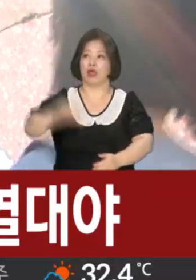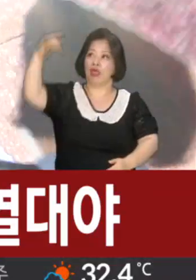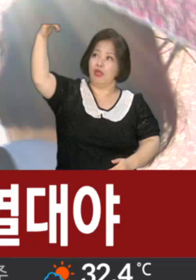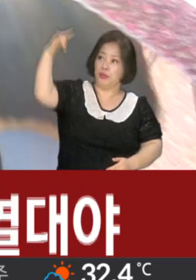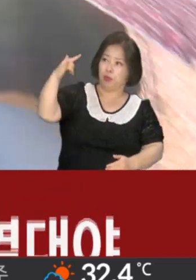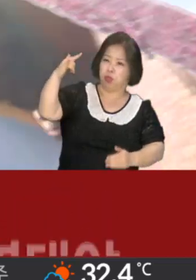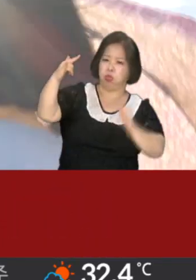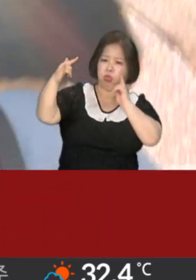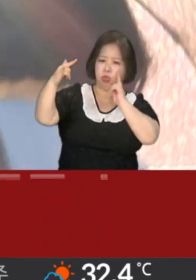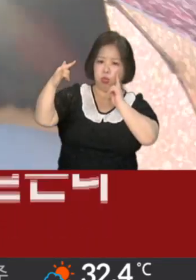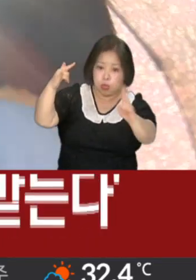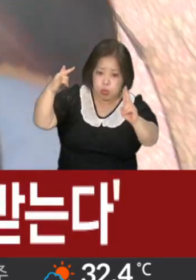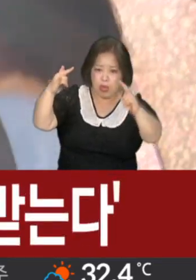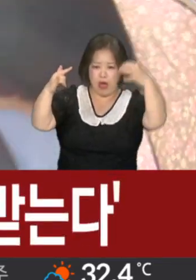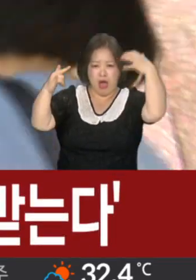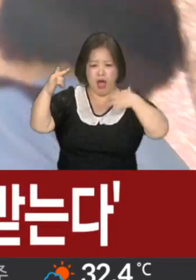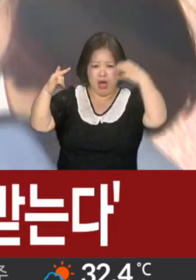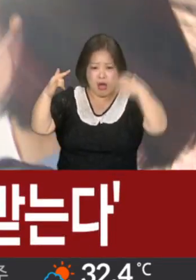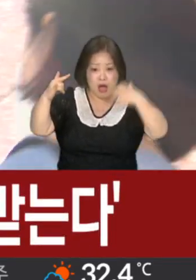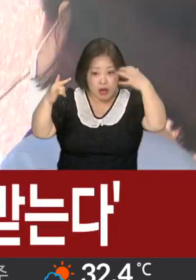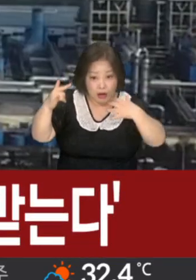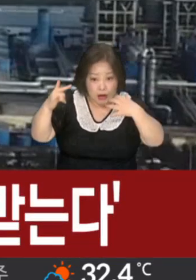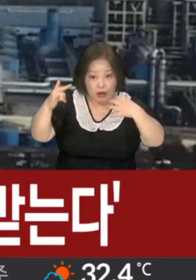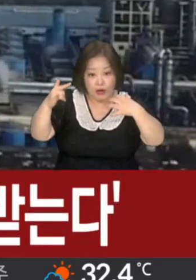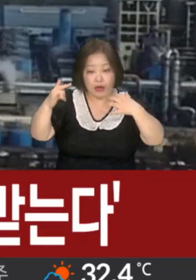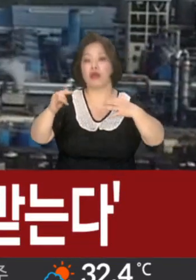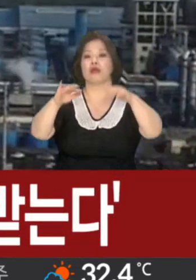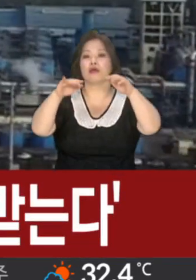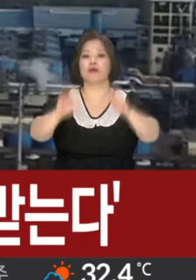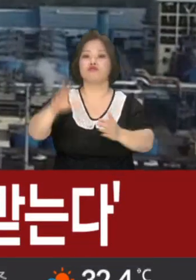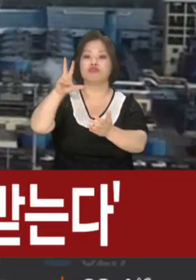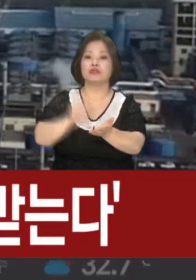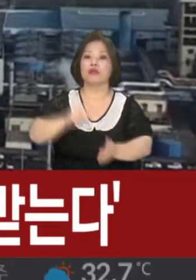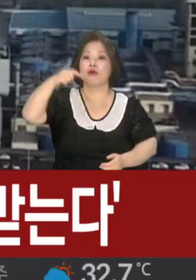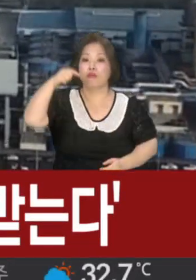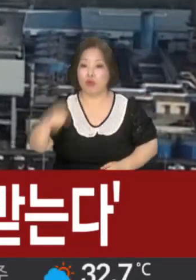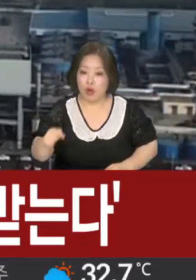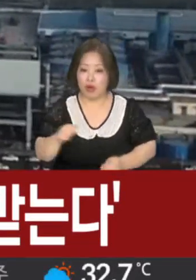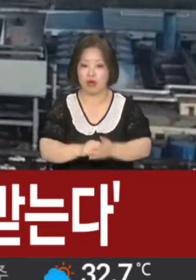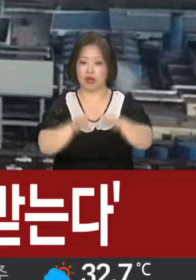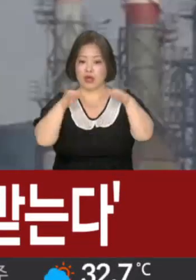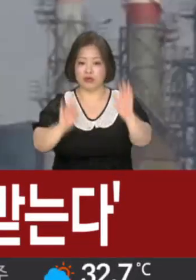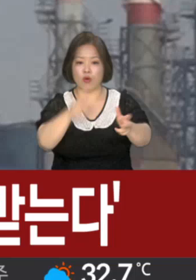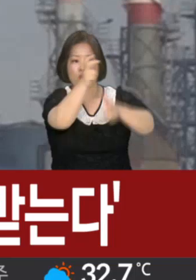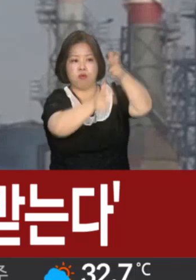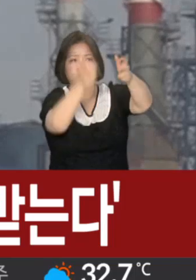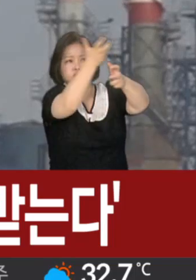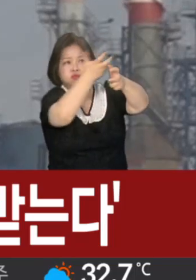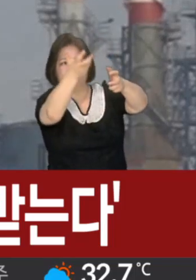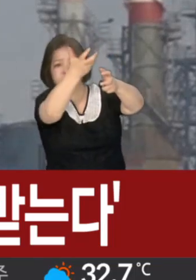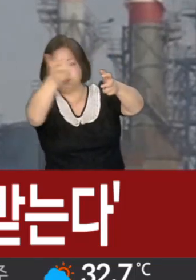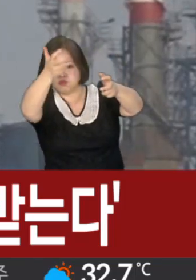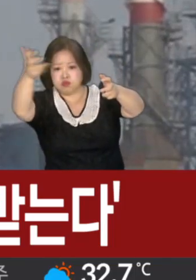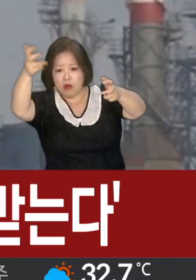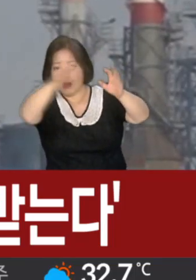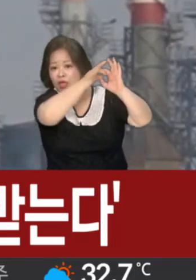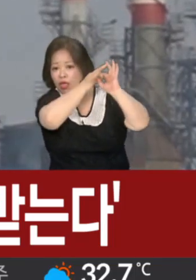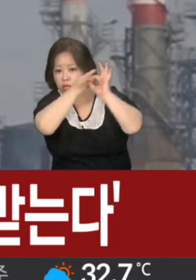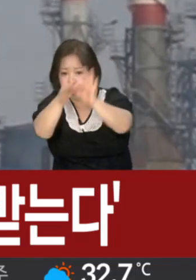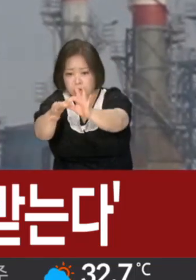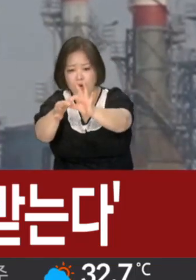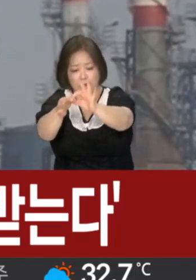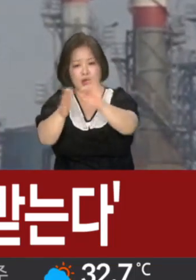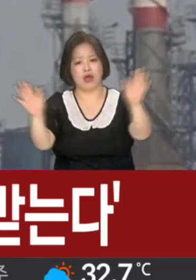지구와 함께 갈수록 심해지는 폭염. 문제는 지금처럼 온실가스가 배출된다면 더 극한의